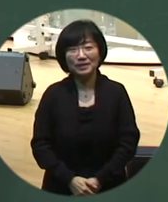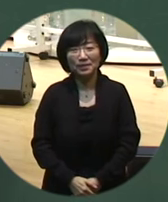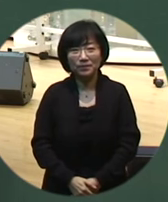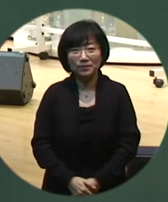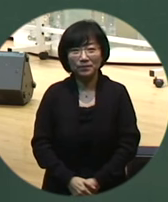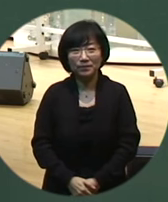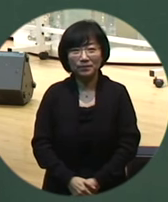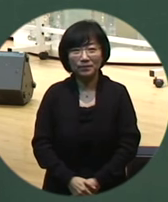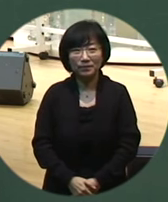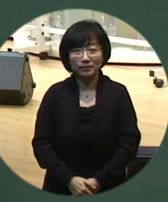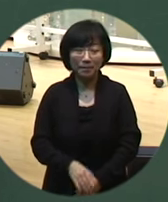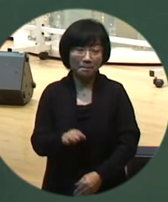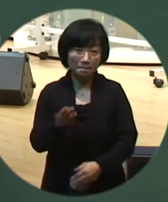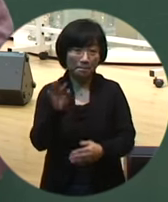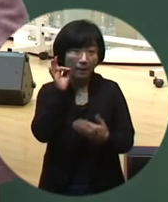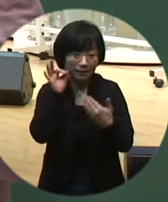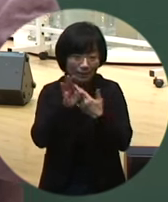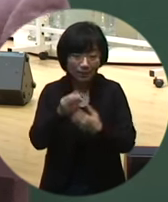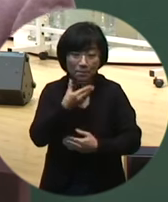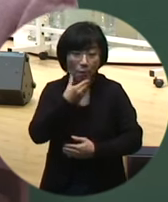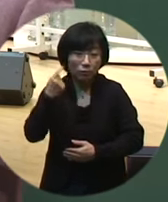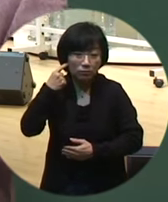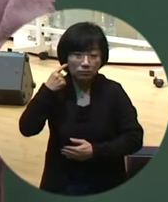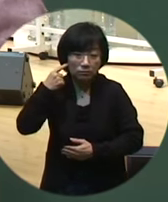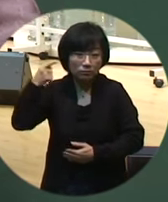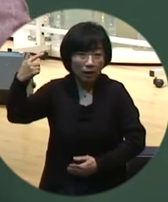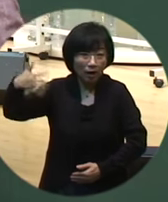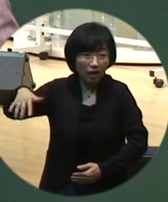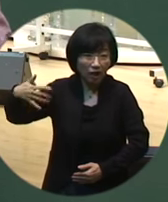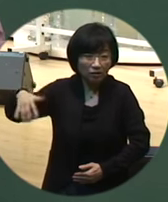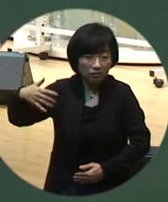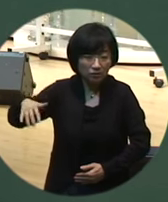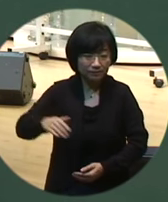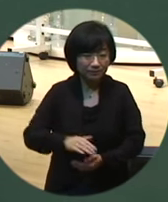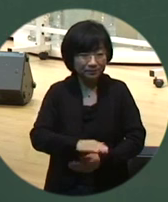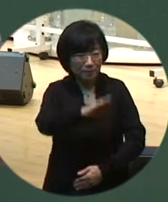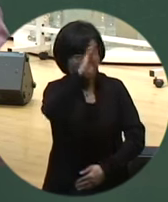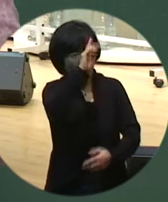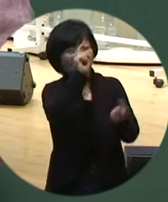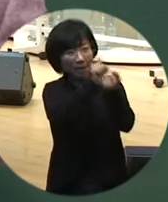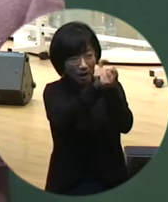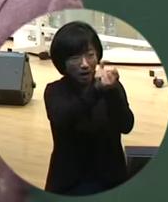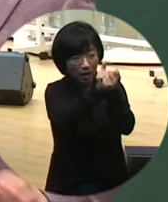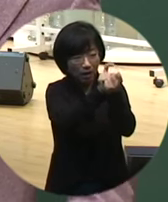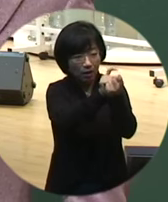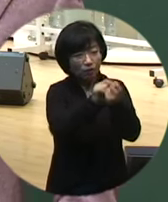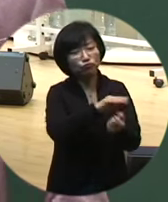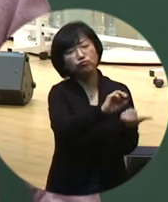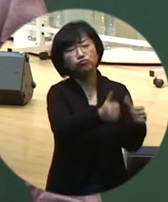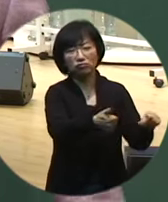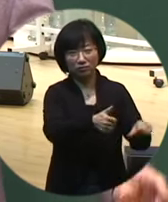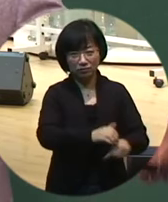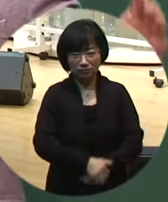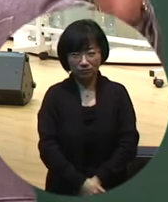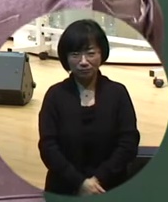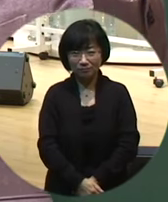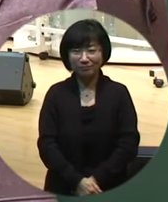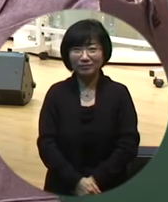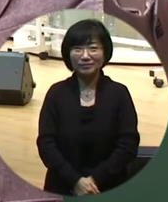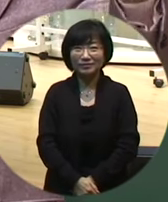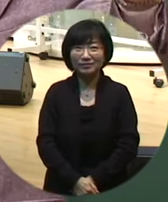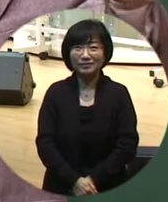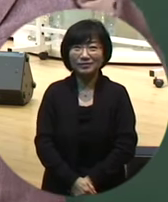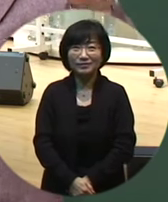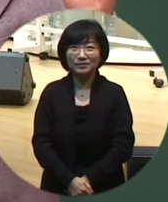여러분이 병들잖아요. 그러면은 죽습니다, 여러분. If you don't have this conclusion and all of a sudden you have an illness, then you'll die from that illness. 왜냐면